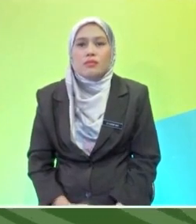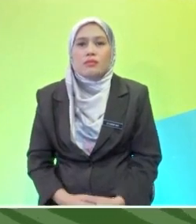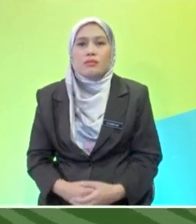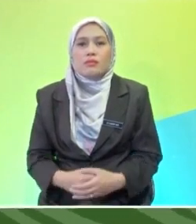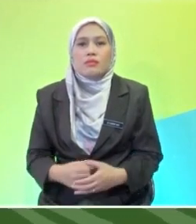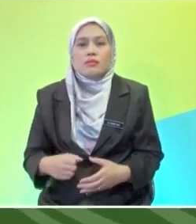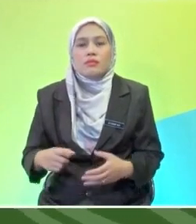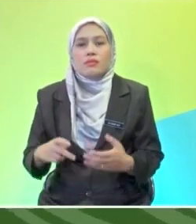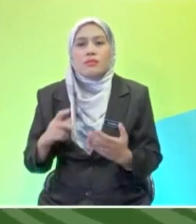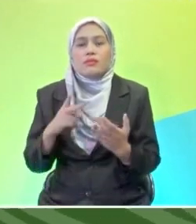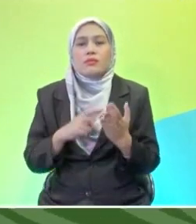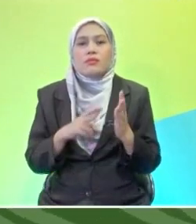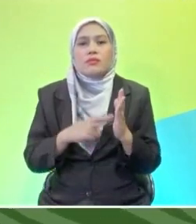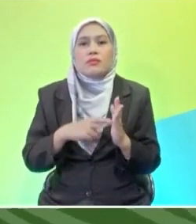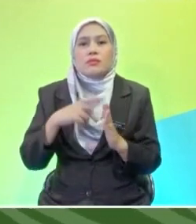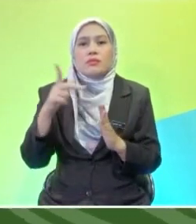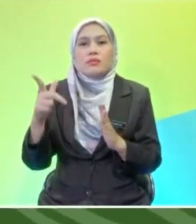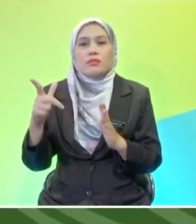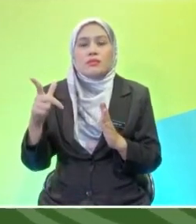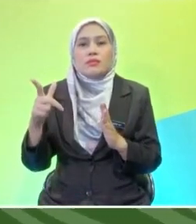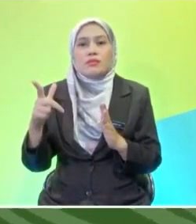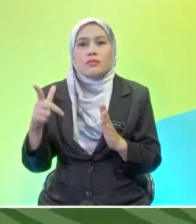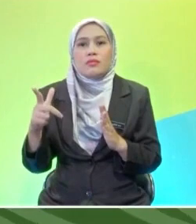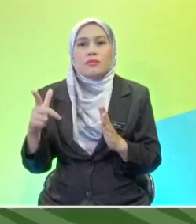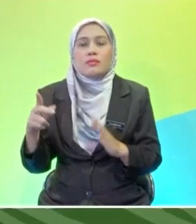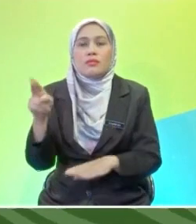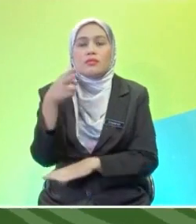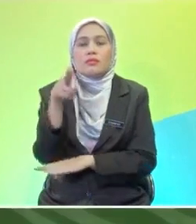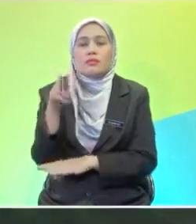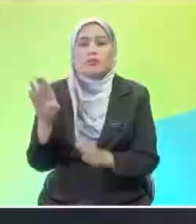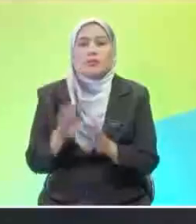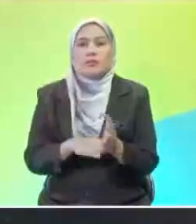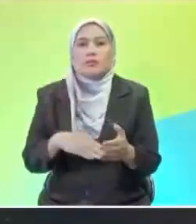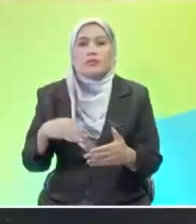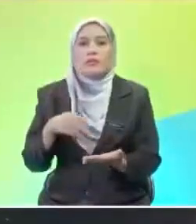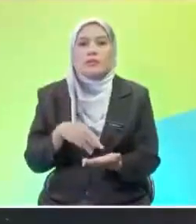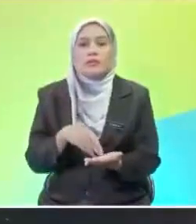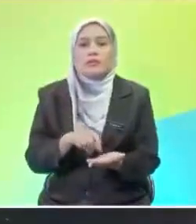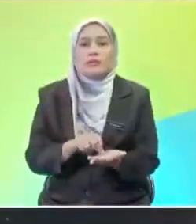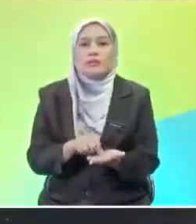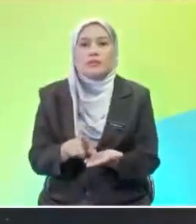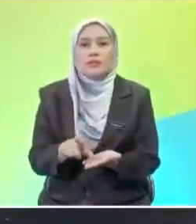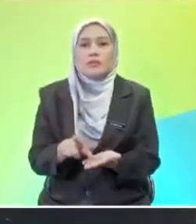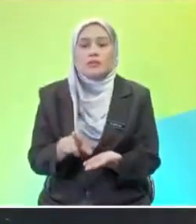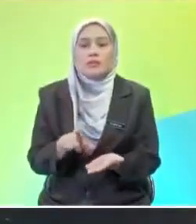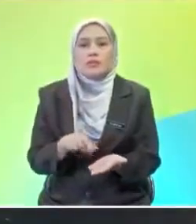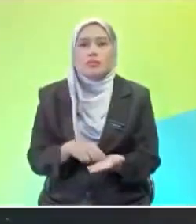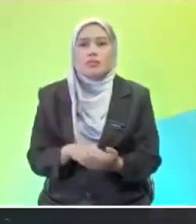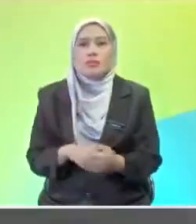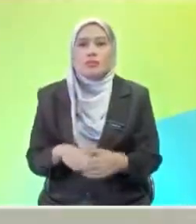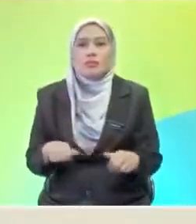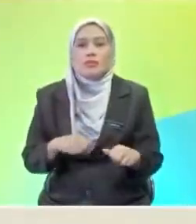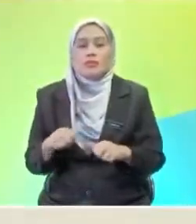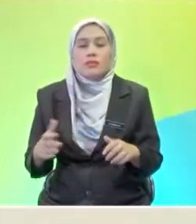berbayar lagi? Apa? Kak Syamika tahu. Aktiviti lasak berbayar. Tepat sekali. Ah, tu paling seronok